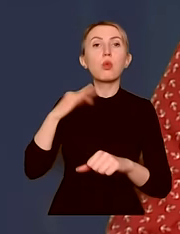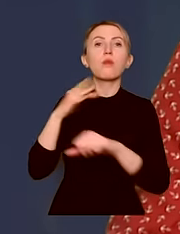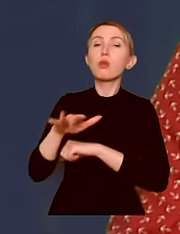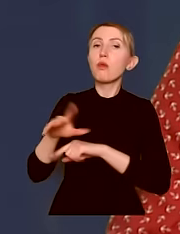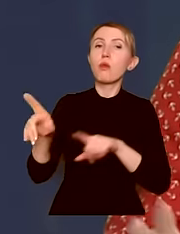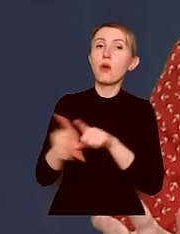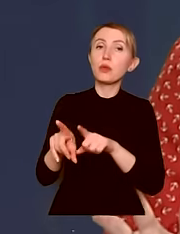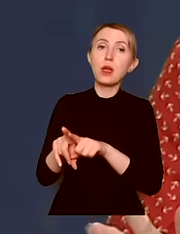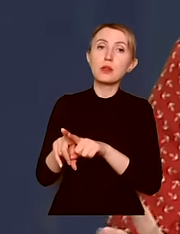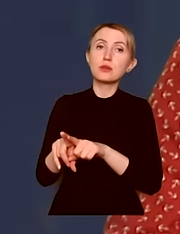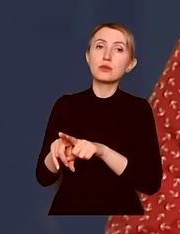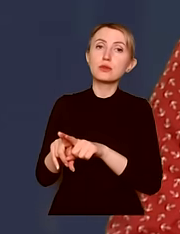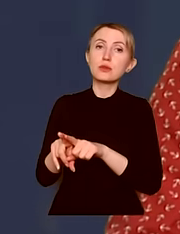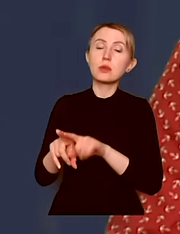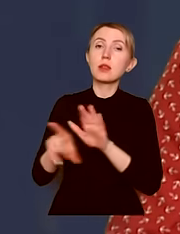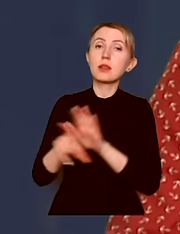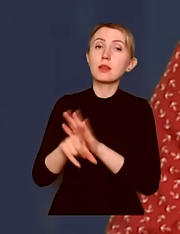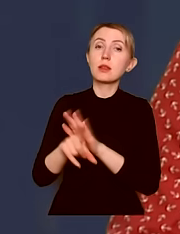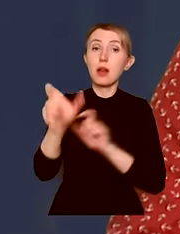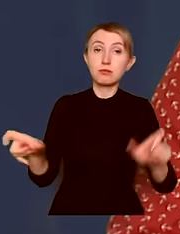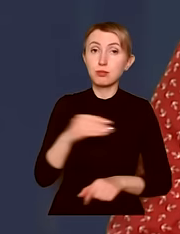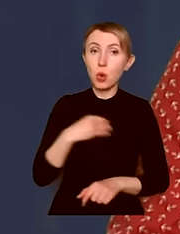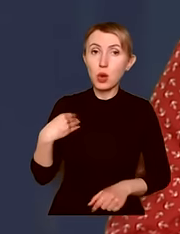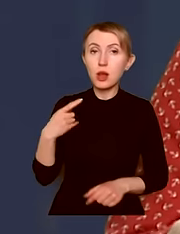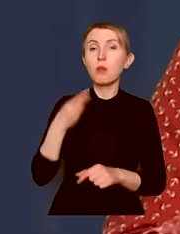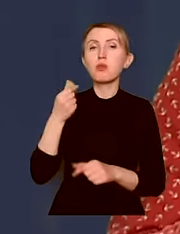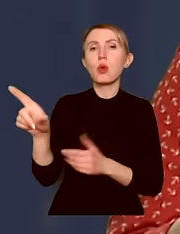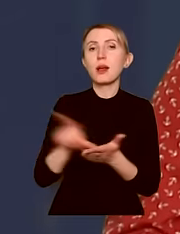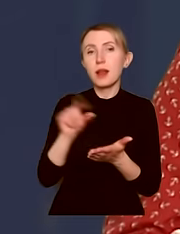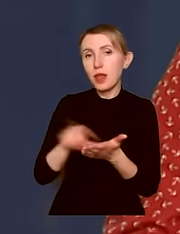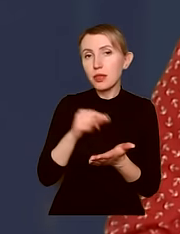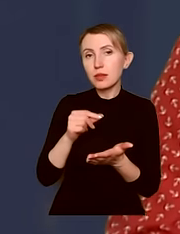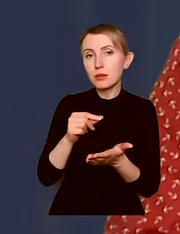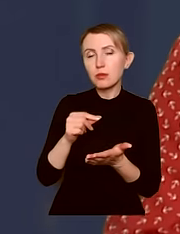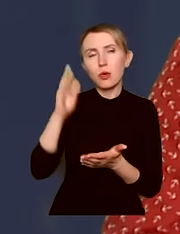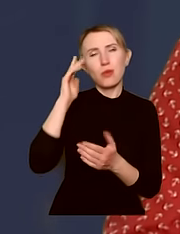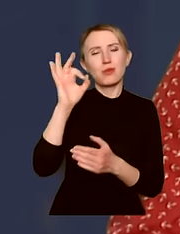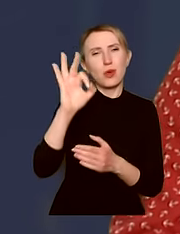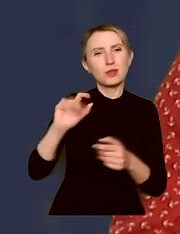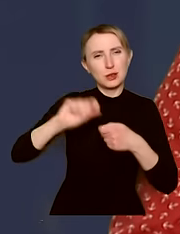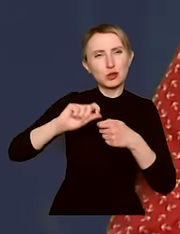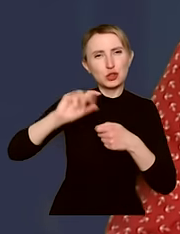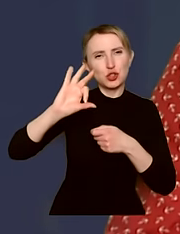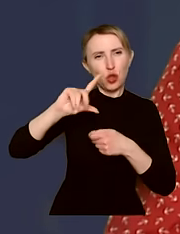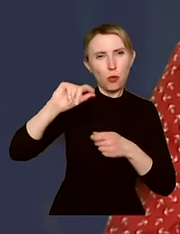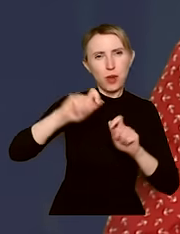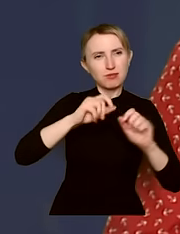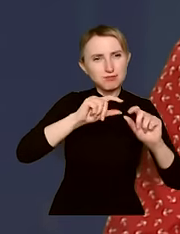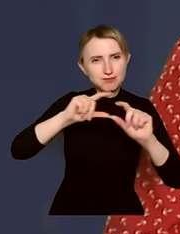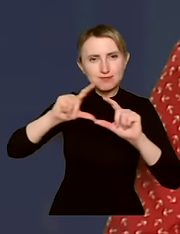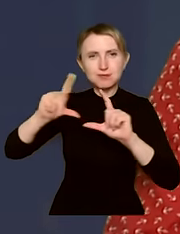na Polakach, tych, którzy płacili kredyty, bo wiadomo, że podnoszenie stóp procentowych wiązało się ze zmianami